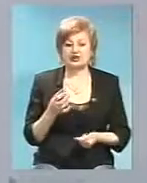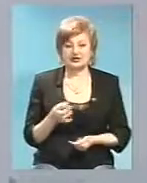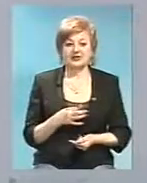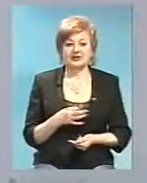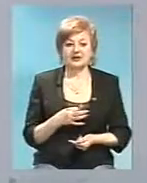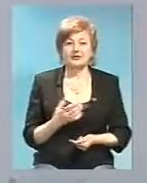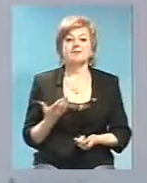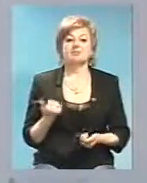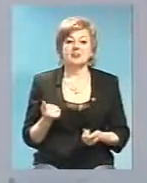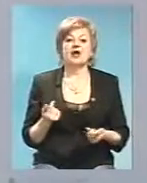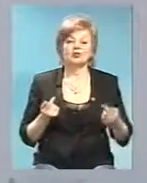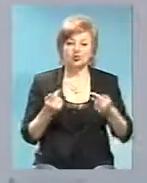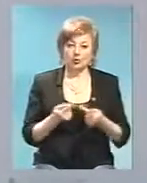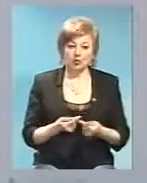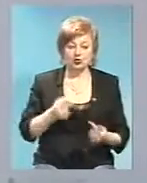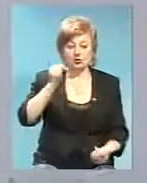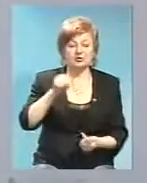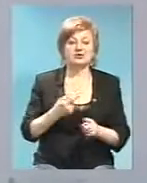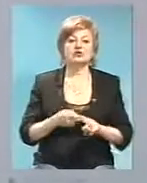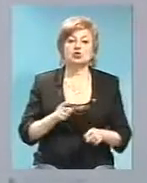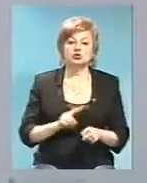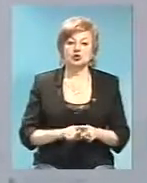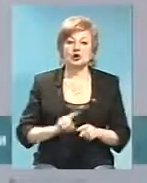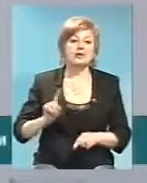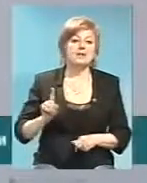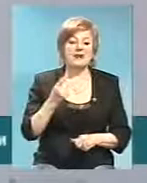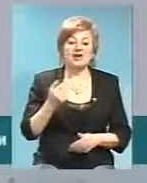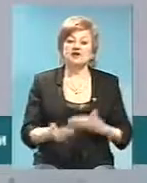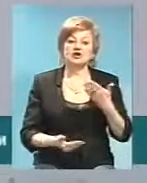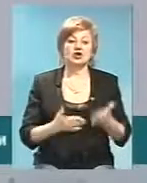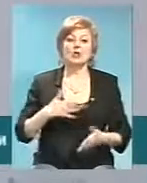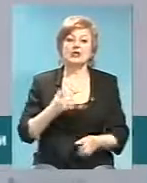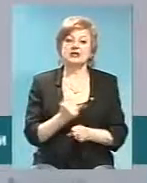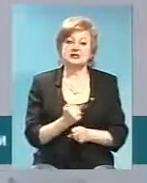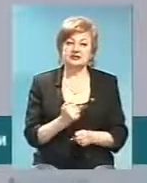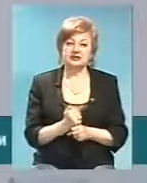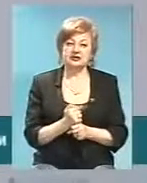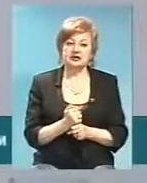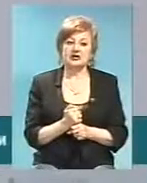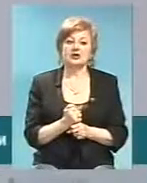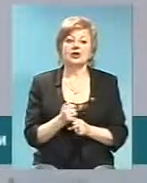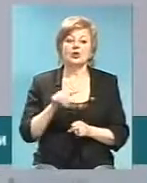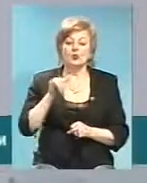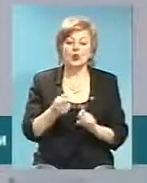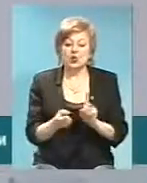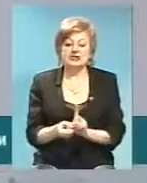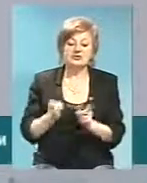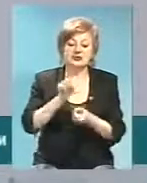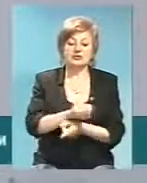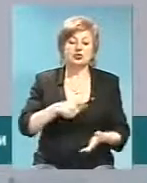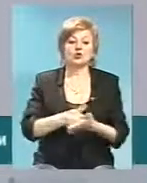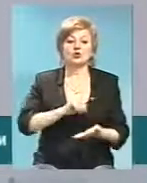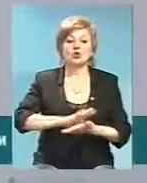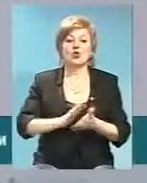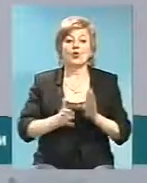і предметно відповідно до цього – перший крок, який ми зробили уже у зміні до умов, до